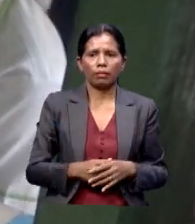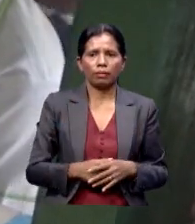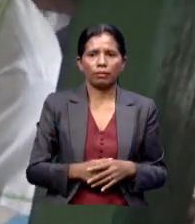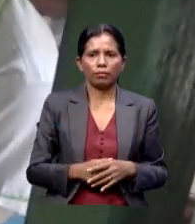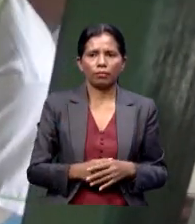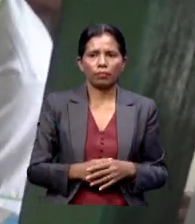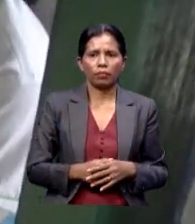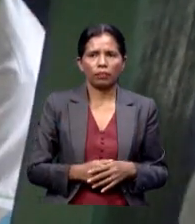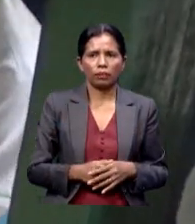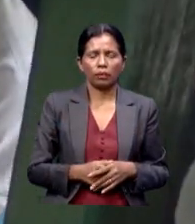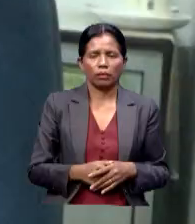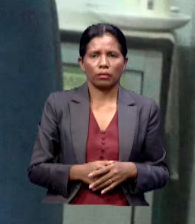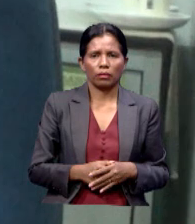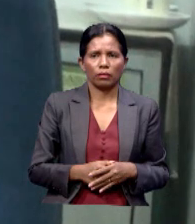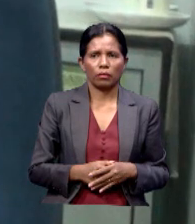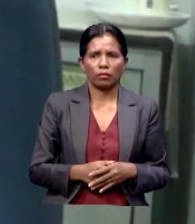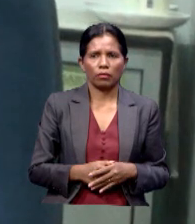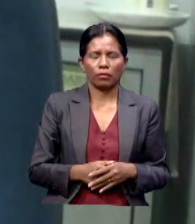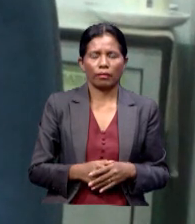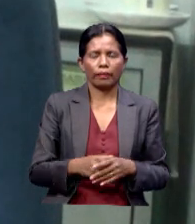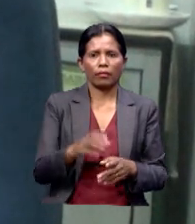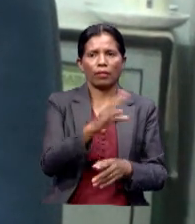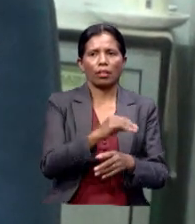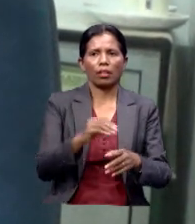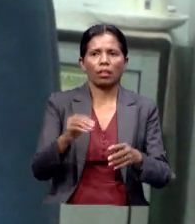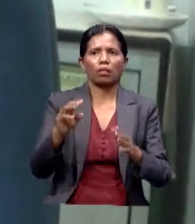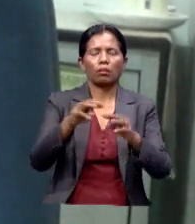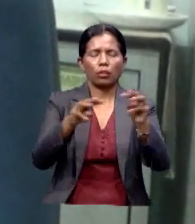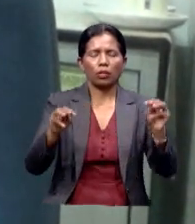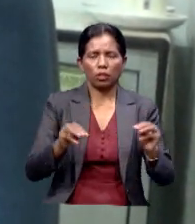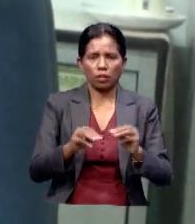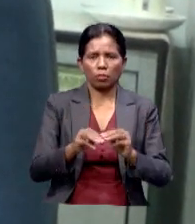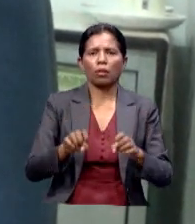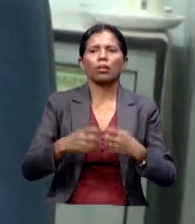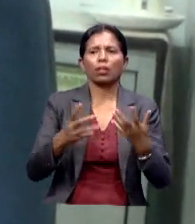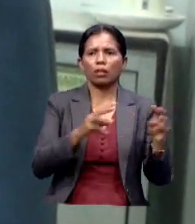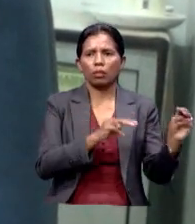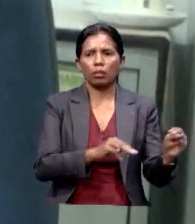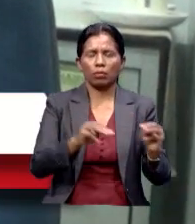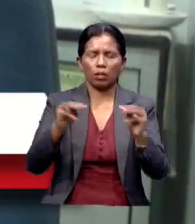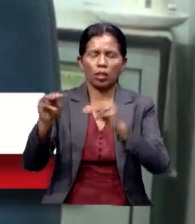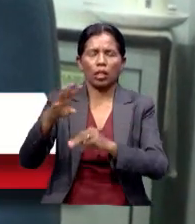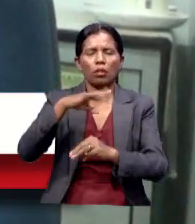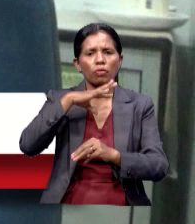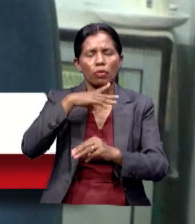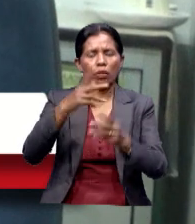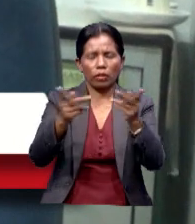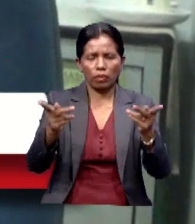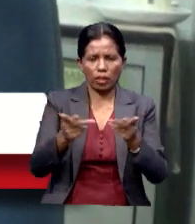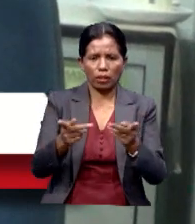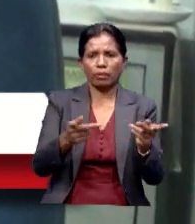Iha estado município para bele hamsa bele muda tia lixeiro ne ba fali fatin